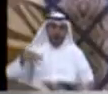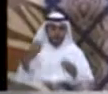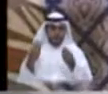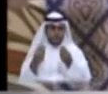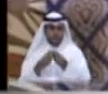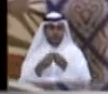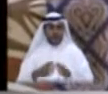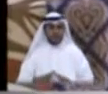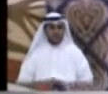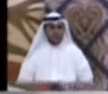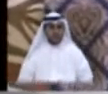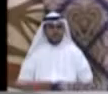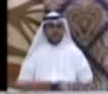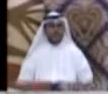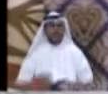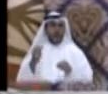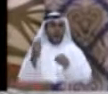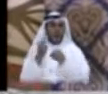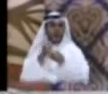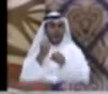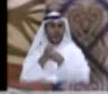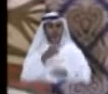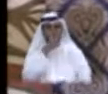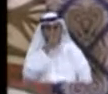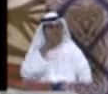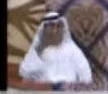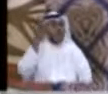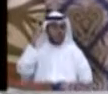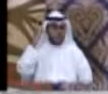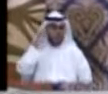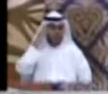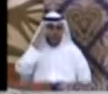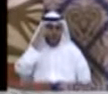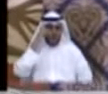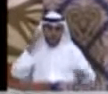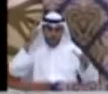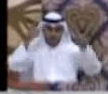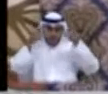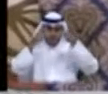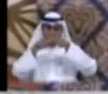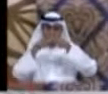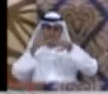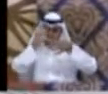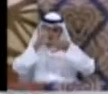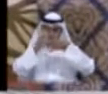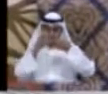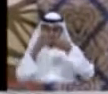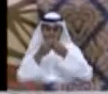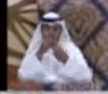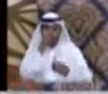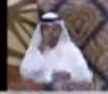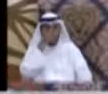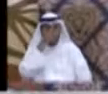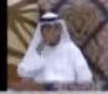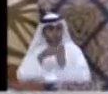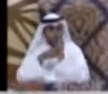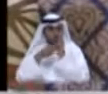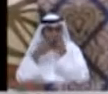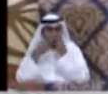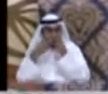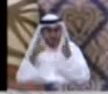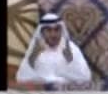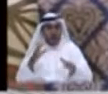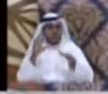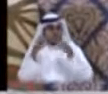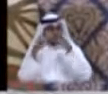للبرلمان العربي والأمانة العامة عمل مشترك قديم جدا، خصوصا من بداية تأسيس البرلمان العربي، وهناك كثير من الأطر التي